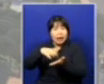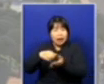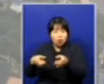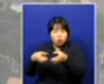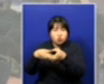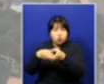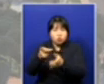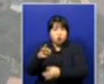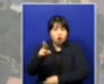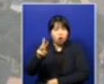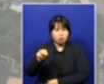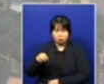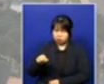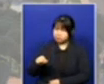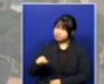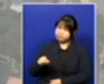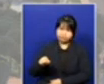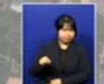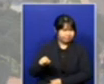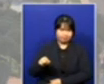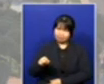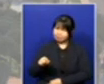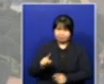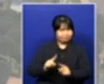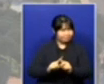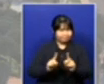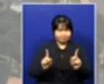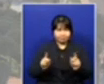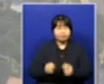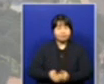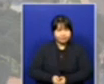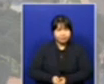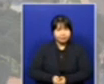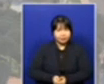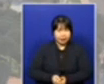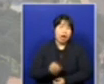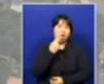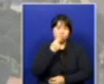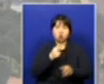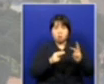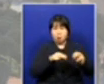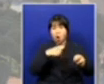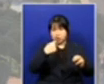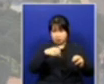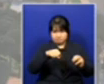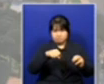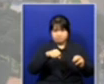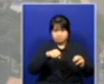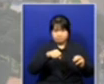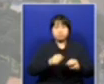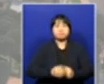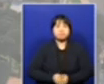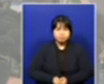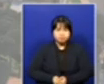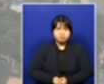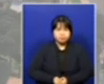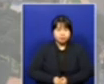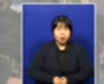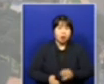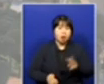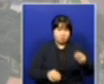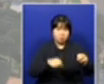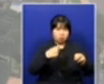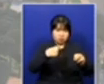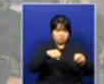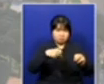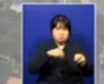คณะรัฐมนตรีอะไรไปดูมาตรา10ท่านประธานที่เคารพครับในขณะเดียวกันมาตรา10